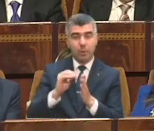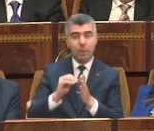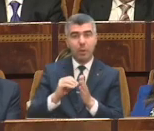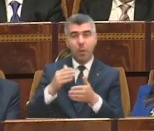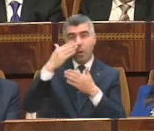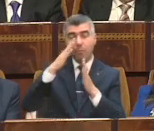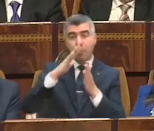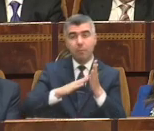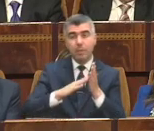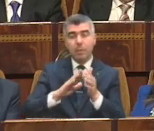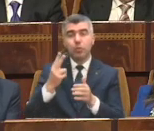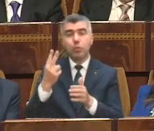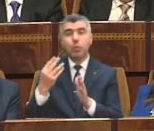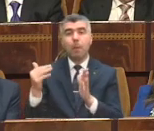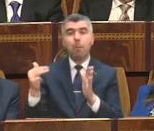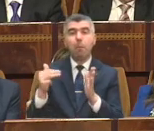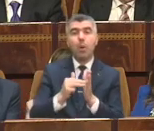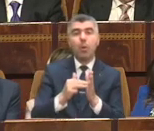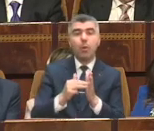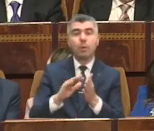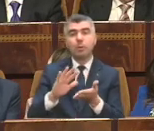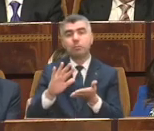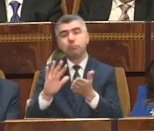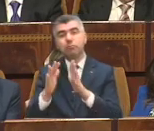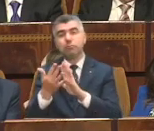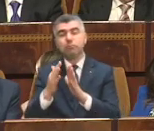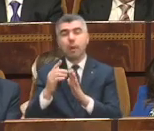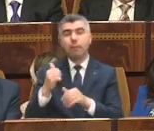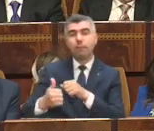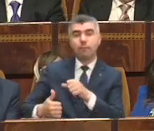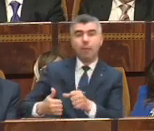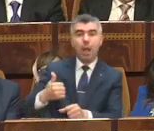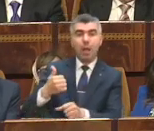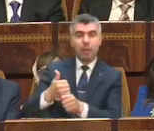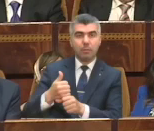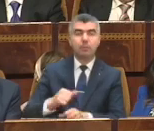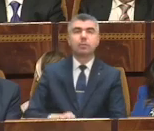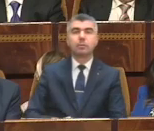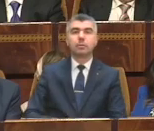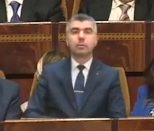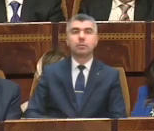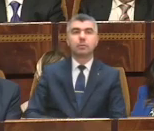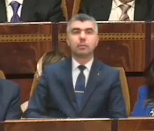الوطني 26575 تقريبا النصف. وهنا